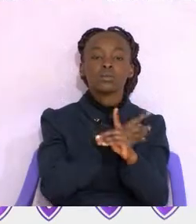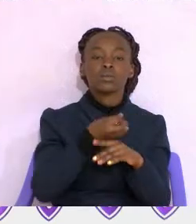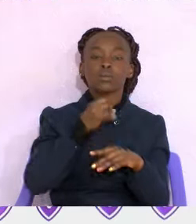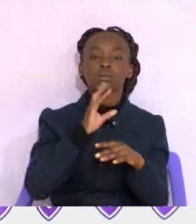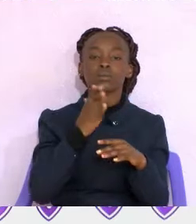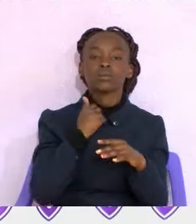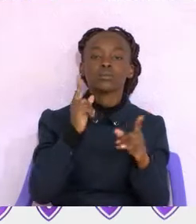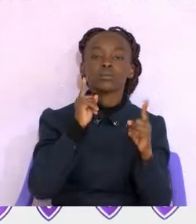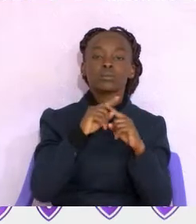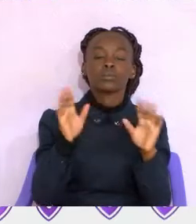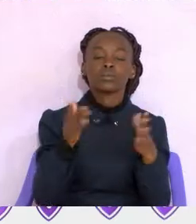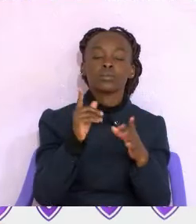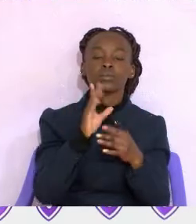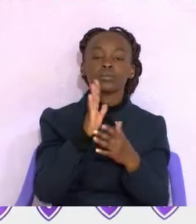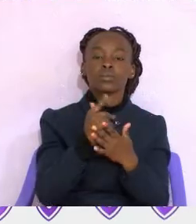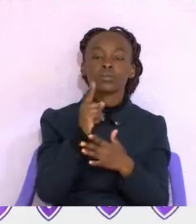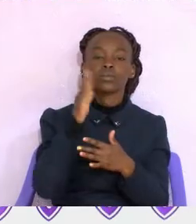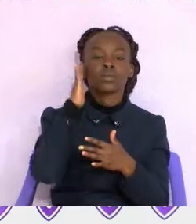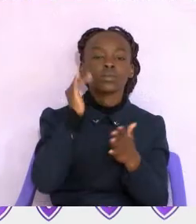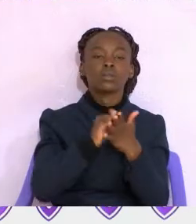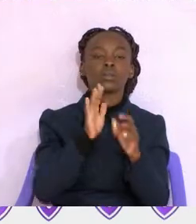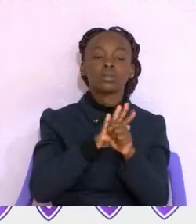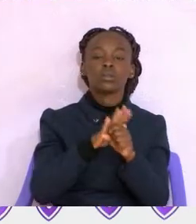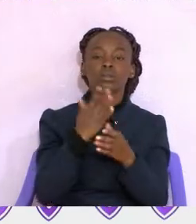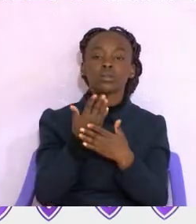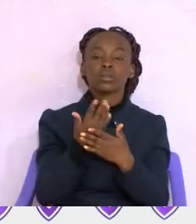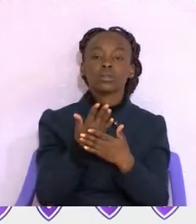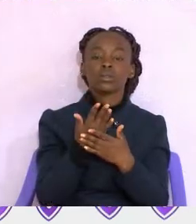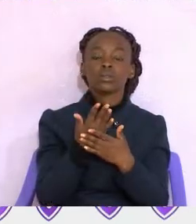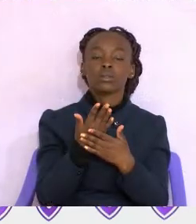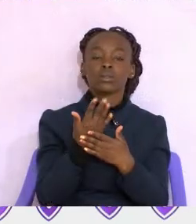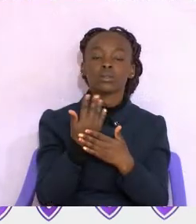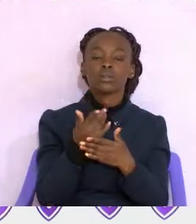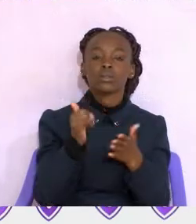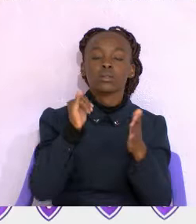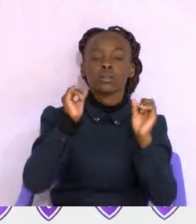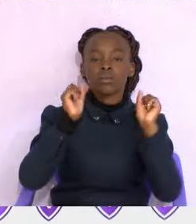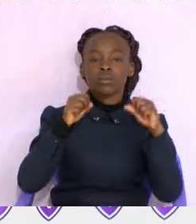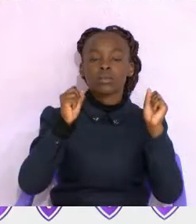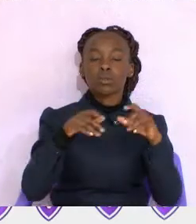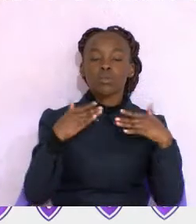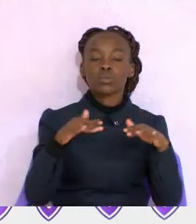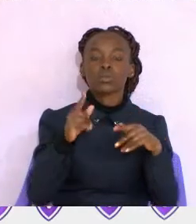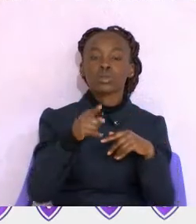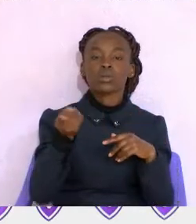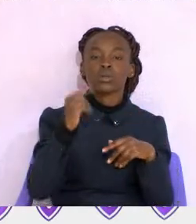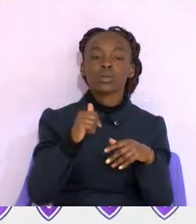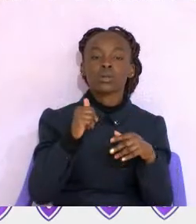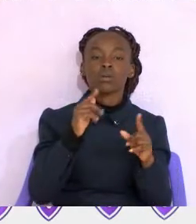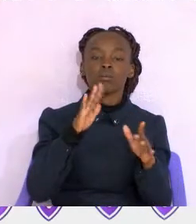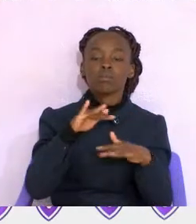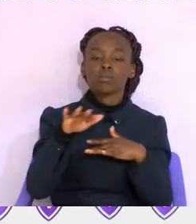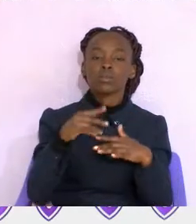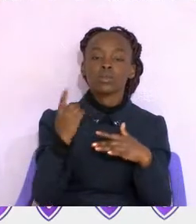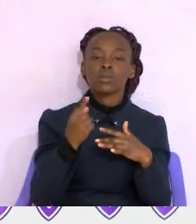mtu moyo pahali. Jua kwamba mambo mengi sana yanaweza kukuyumbayumbisha. Unaweza kufika mahala unakata tamaa.